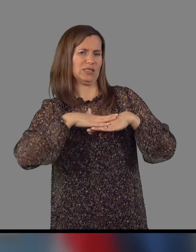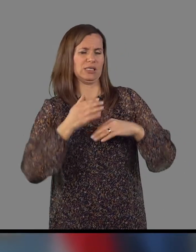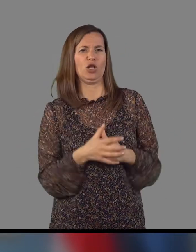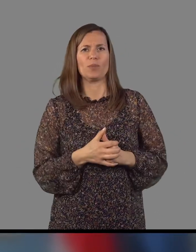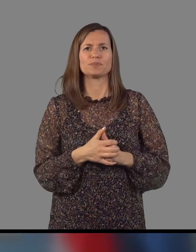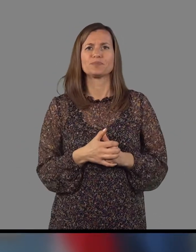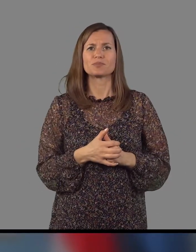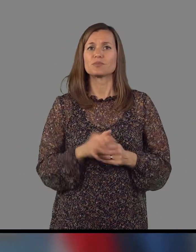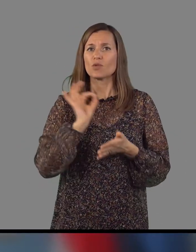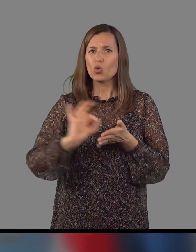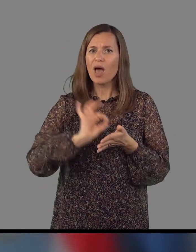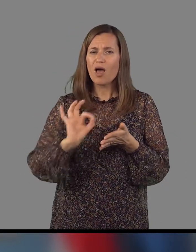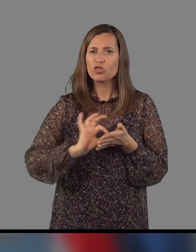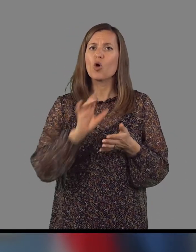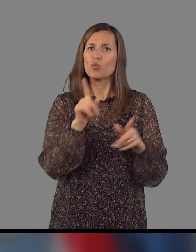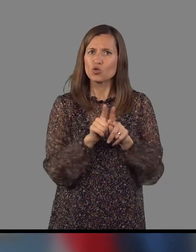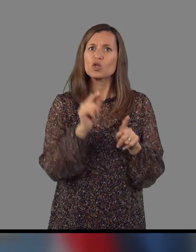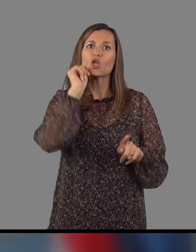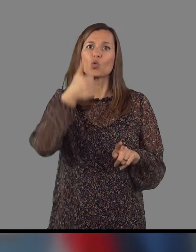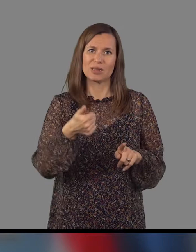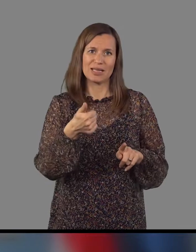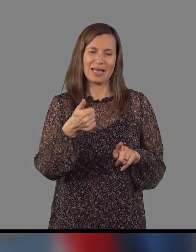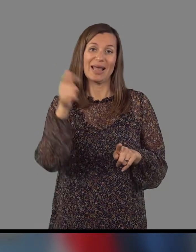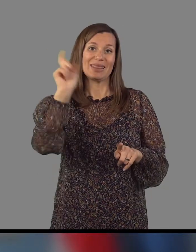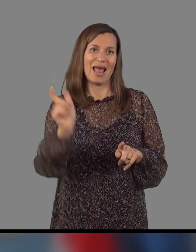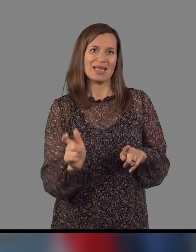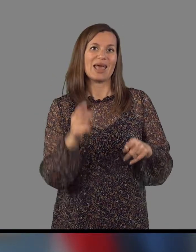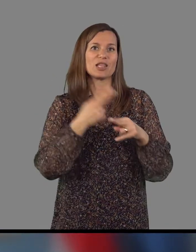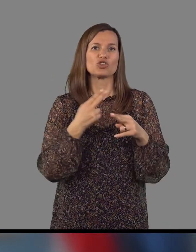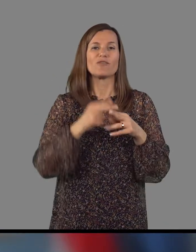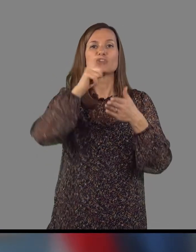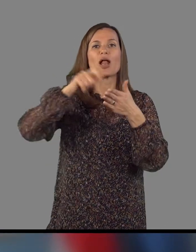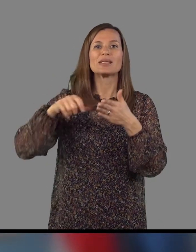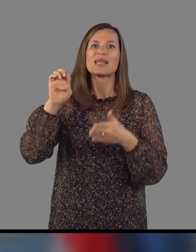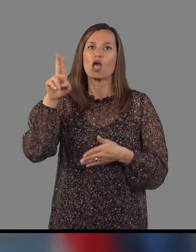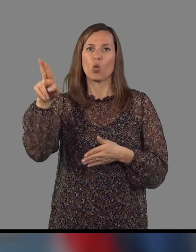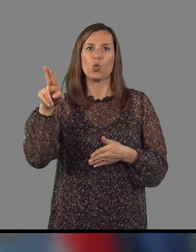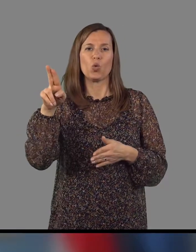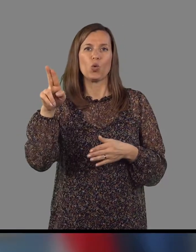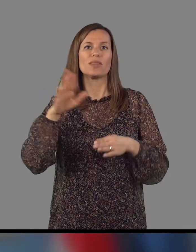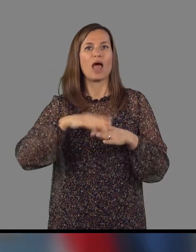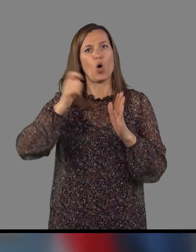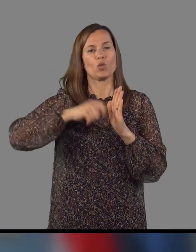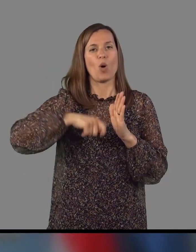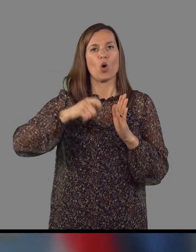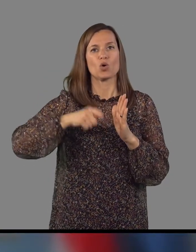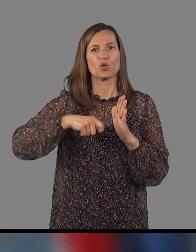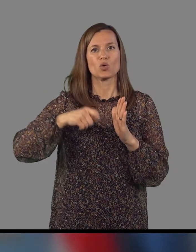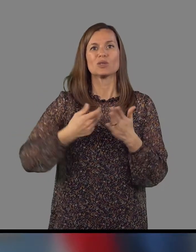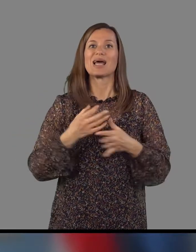obveščeni. Uradno bo tudi jutri Italija, države članice Evropske unije, na